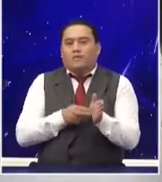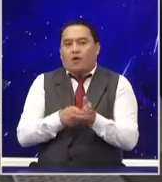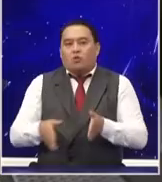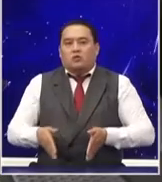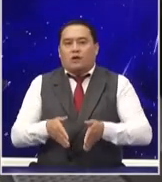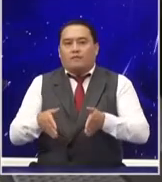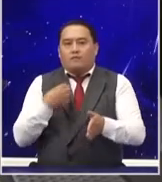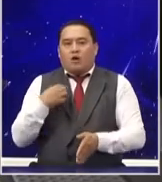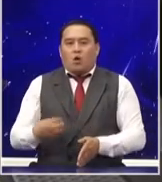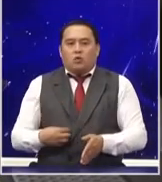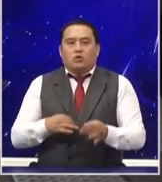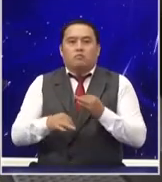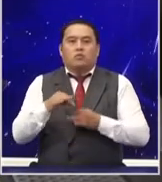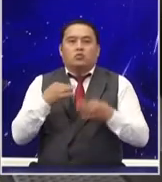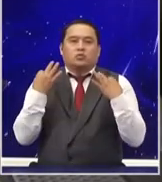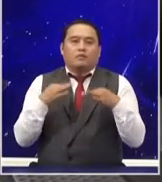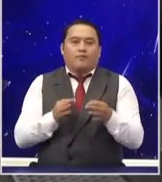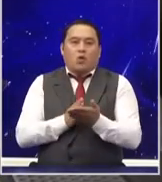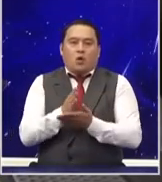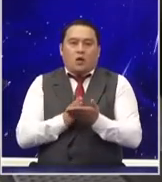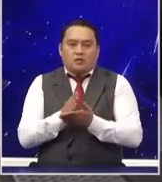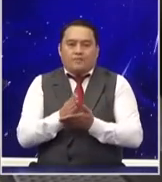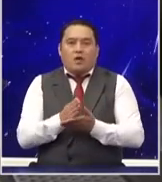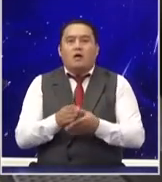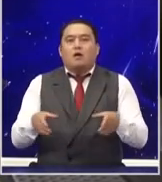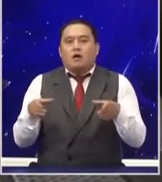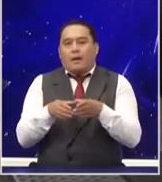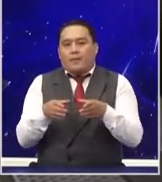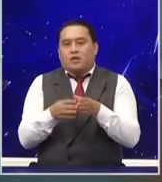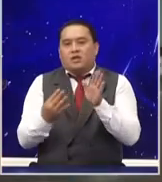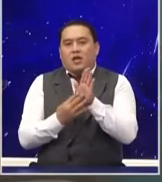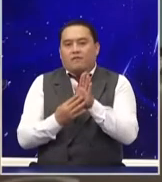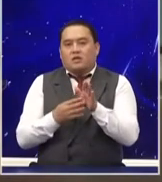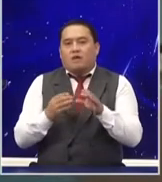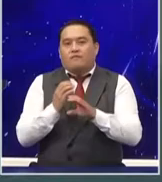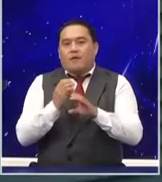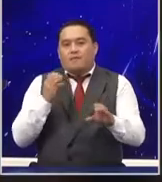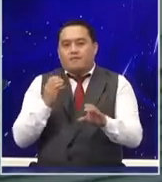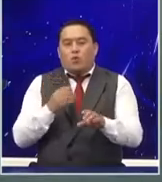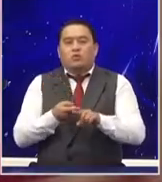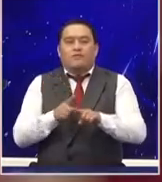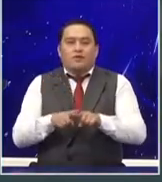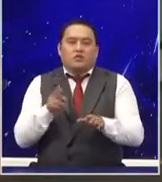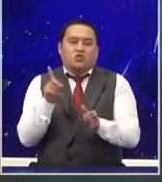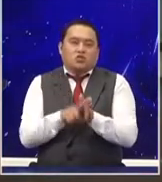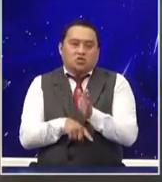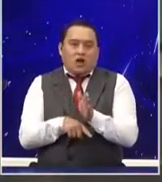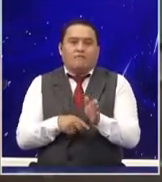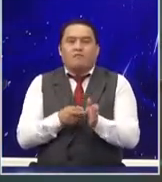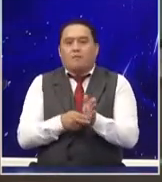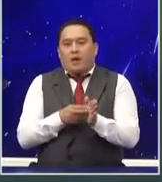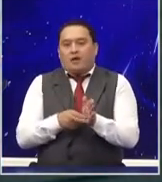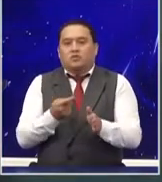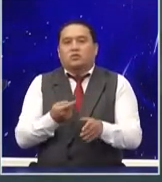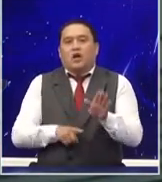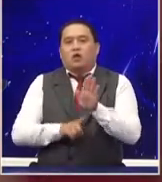дорог французский перевозчик получил в рамках политики либерализации. 9 поездов компании, билеты на которые должны быть дешевле, чем на испанские